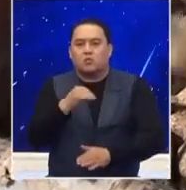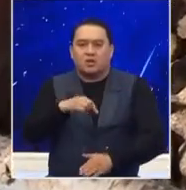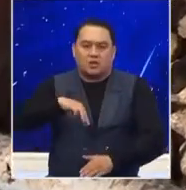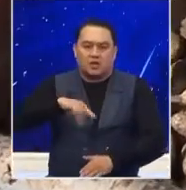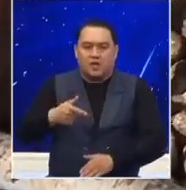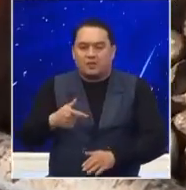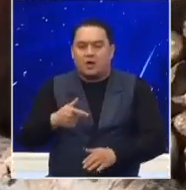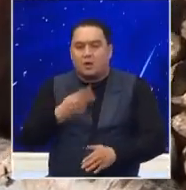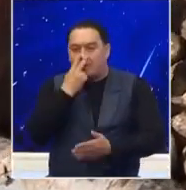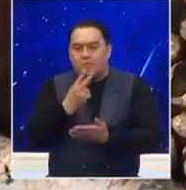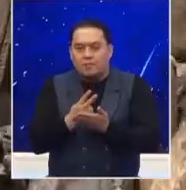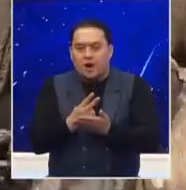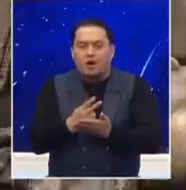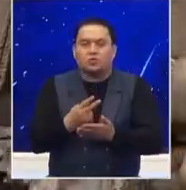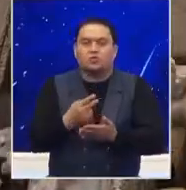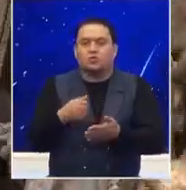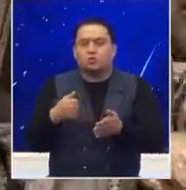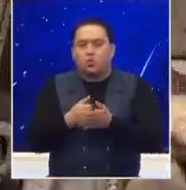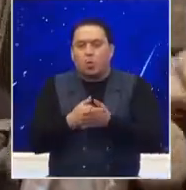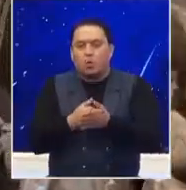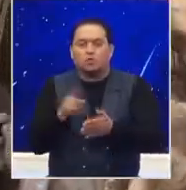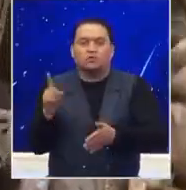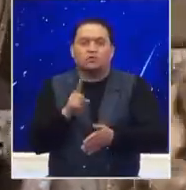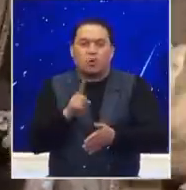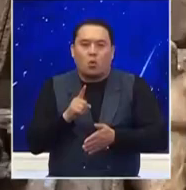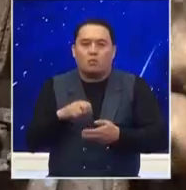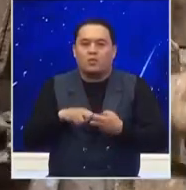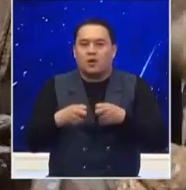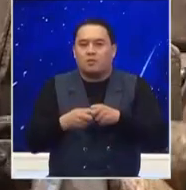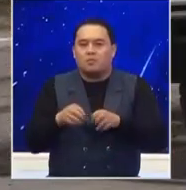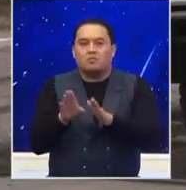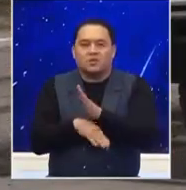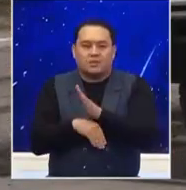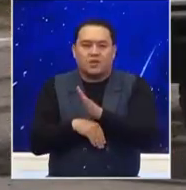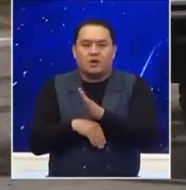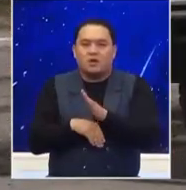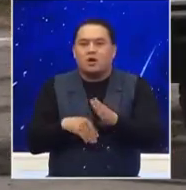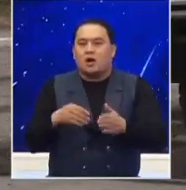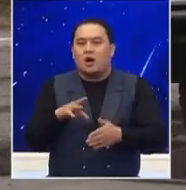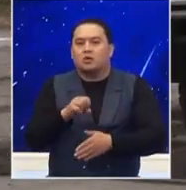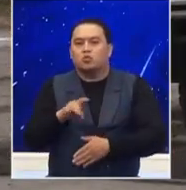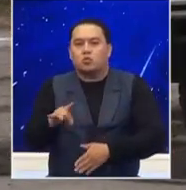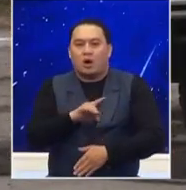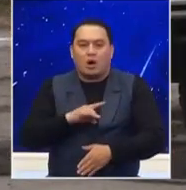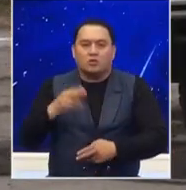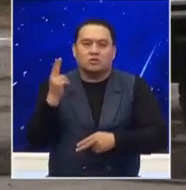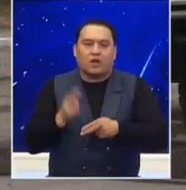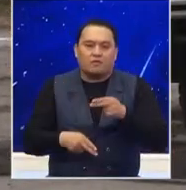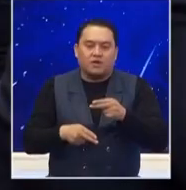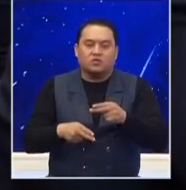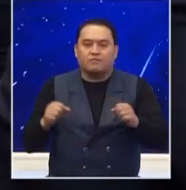миллиарда. Показатели по основным критериям достигнуты, однако не обошлось без проблемных вопросов. Так, в Аксусском районе не могут завершить